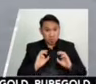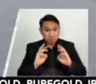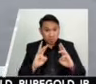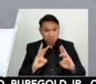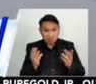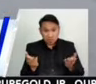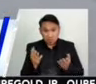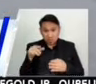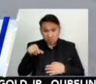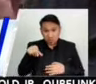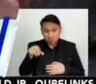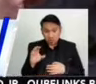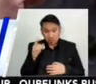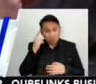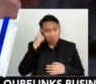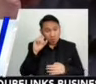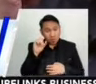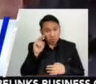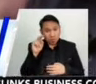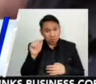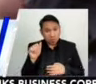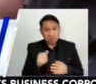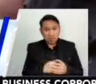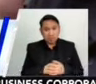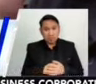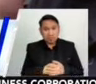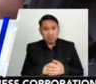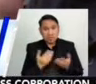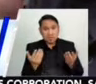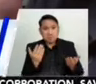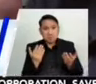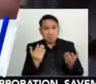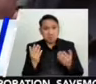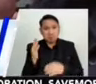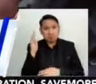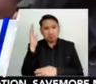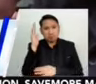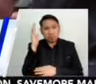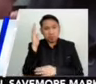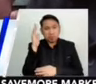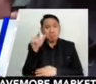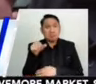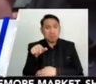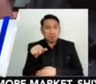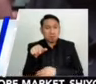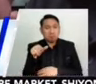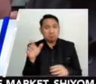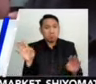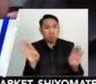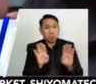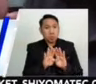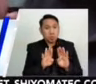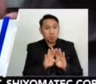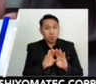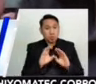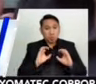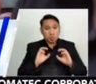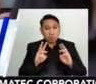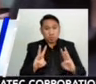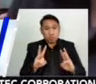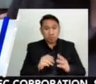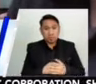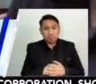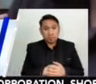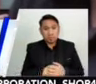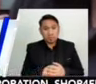para sa Sona ng Pangulo. Siguro mga mid-afternoon namin isasara yung pong Commonwealth